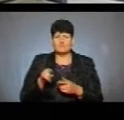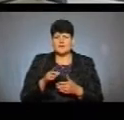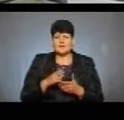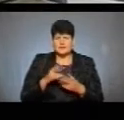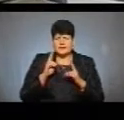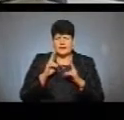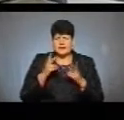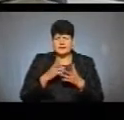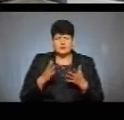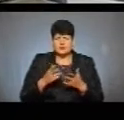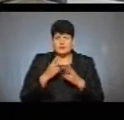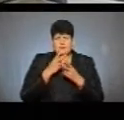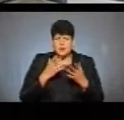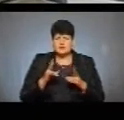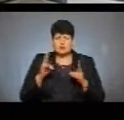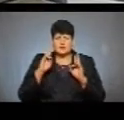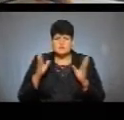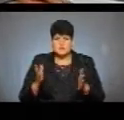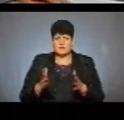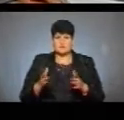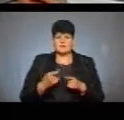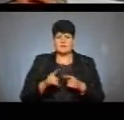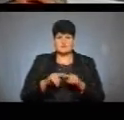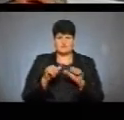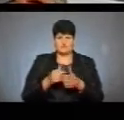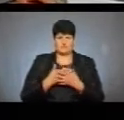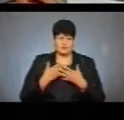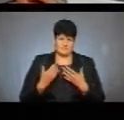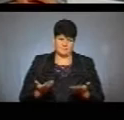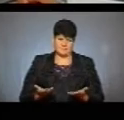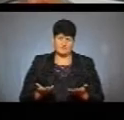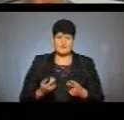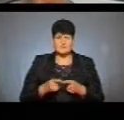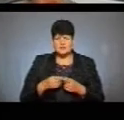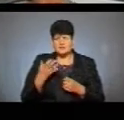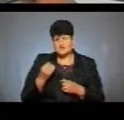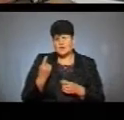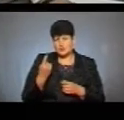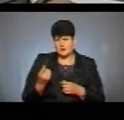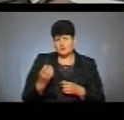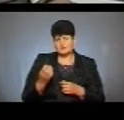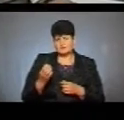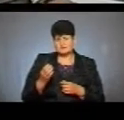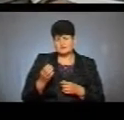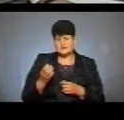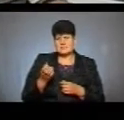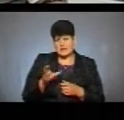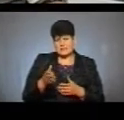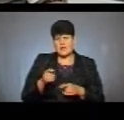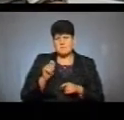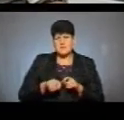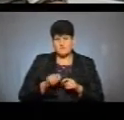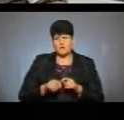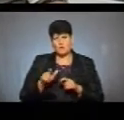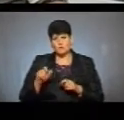ніхто не бачив, її ніхто не знає, її ніхто, не, власне, не сформулював досі. Тому це ще один закид на перевірку, чи люди